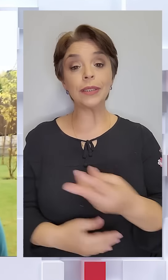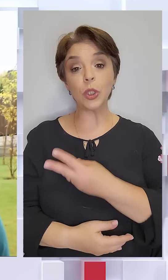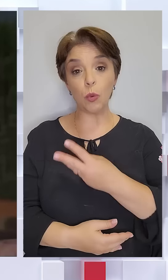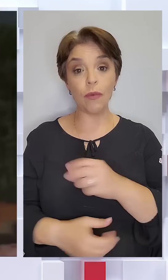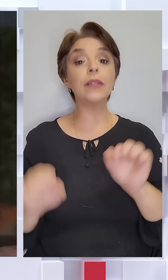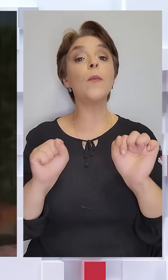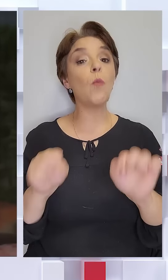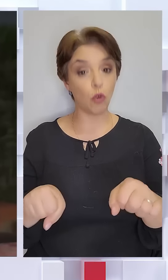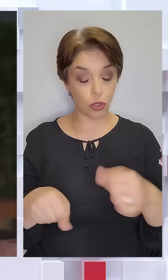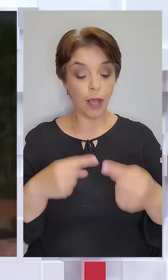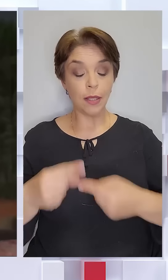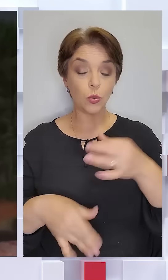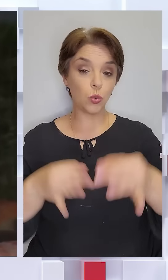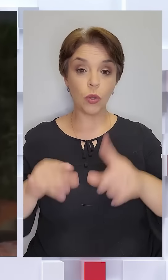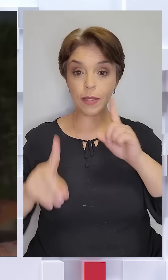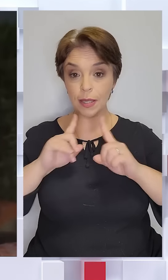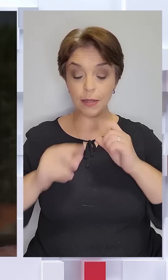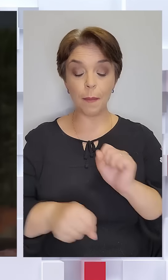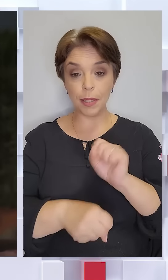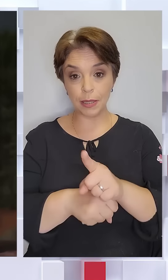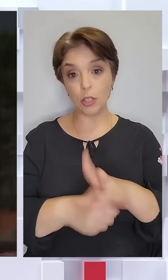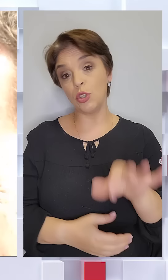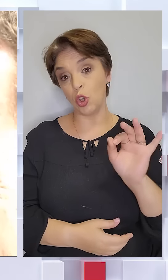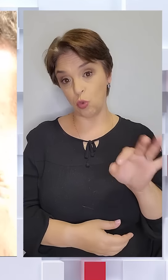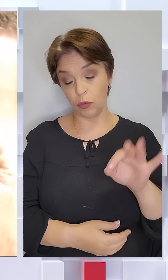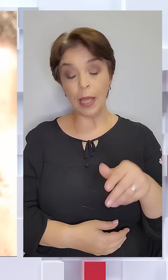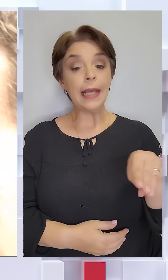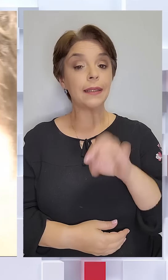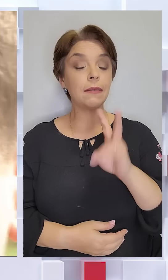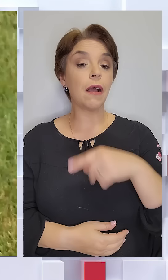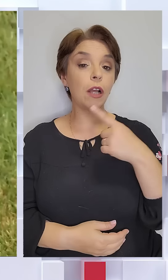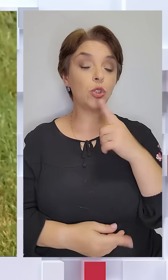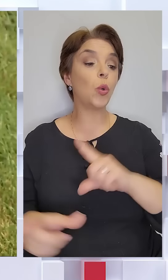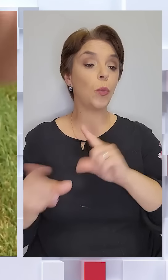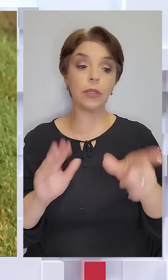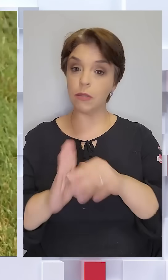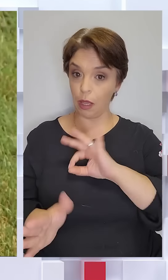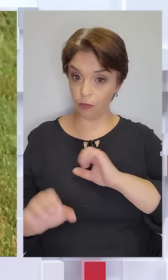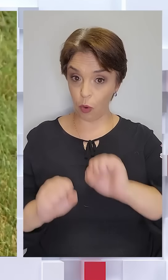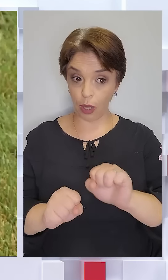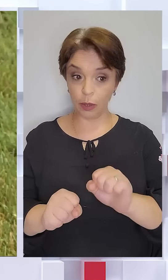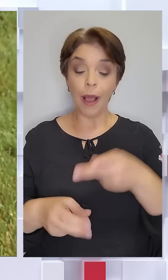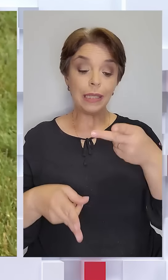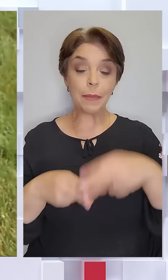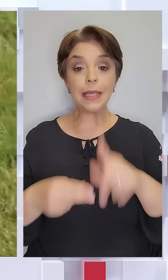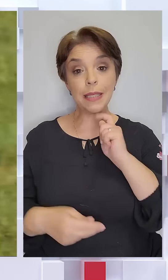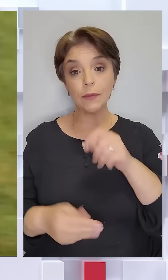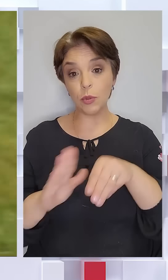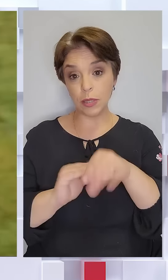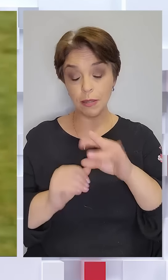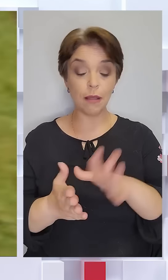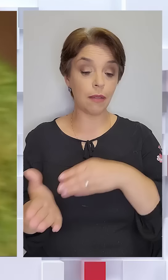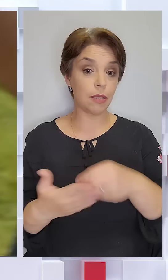стимулювати можна. Наступне судове засідання призначене на жовтень. Третяк каже, що поїде з адвокатами. А наприкінці інтерв'ю з